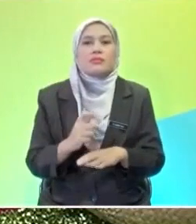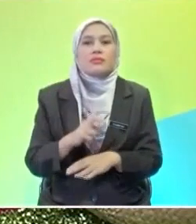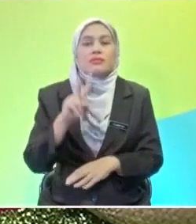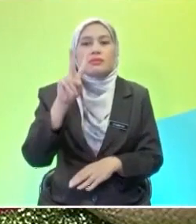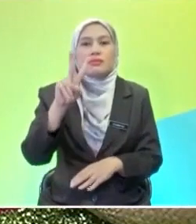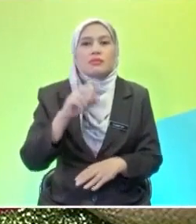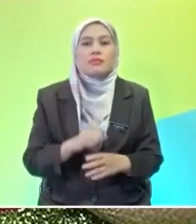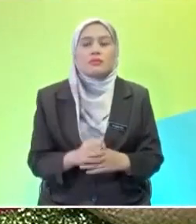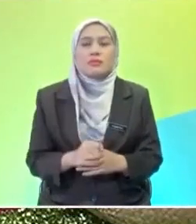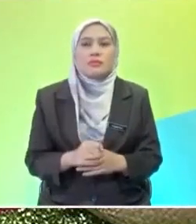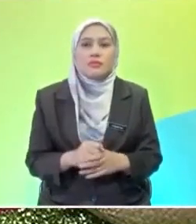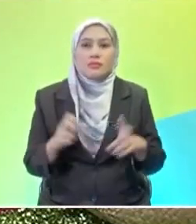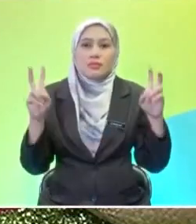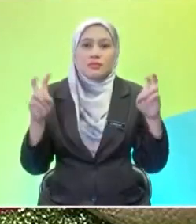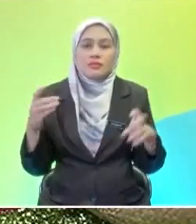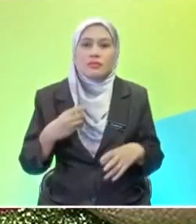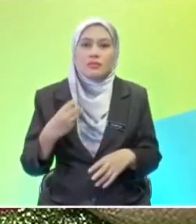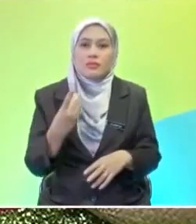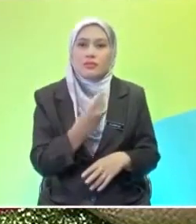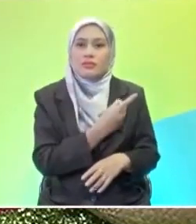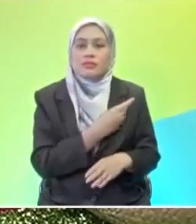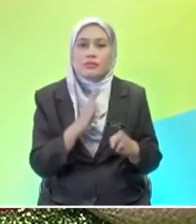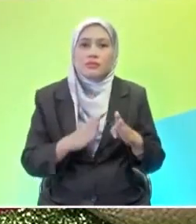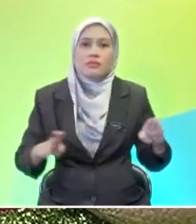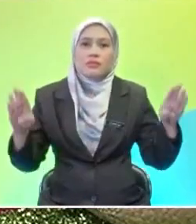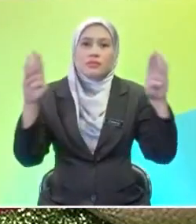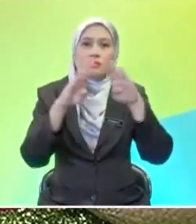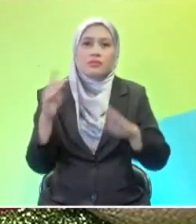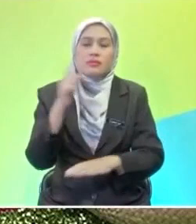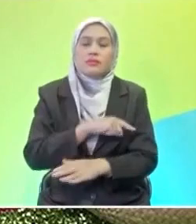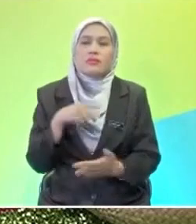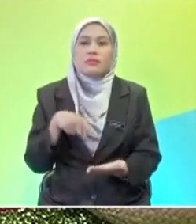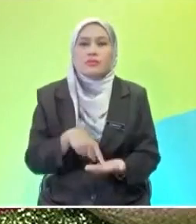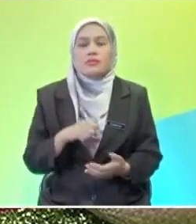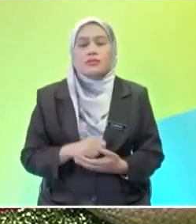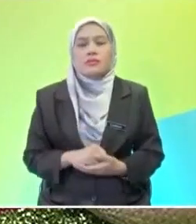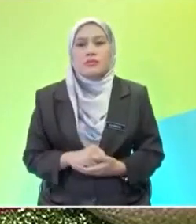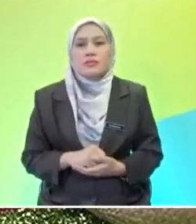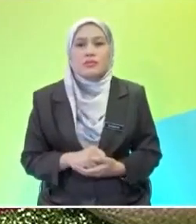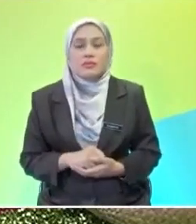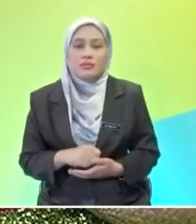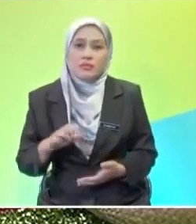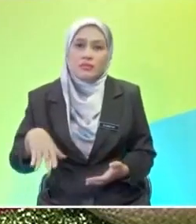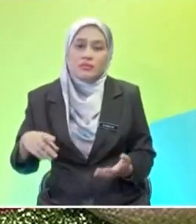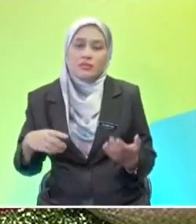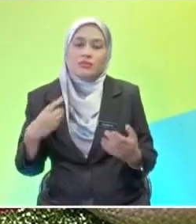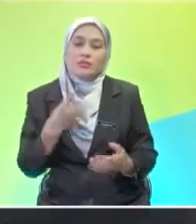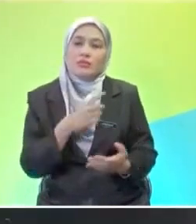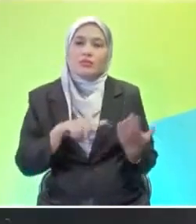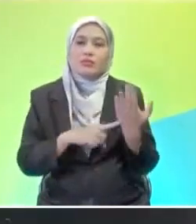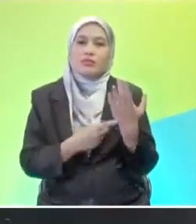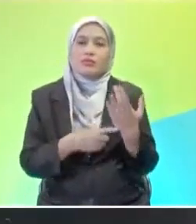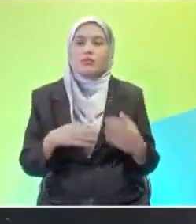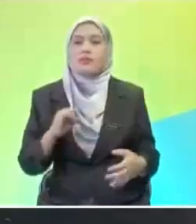untuk segmen kali ini, tajuk kita Berita Hari Ini. Sebenarnya kan, sebelum kita mulakan, saya nak tanya dengan Cikgu